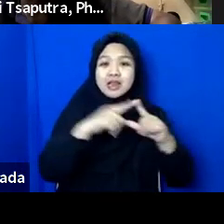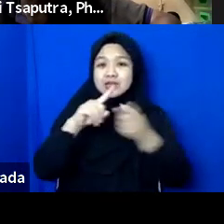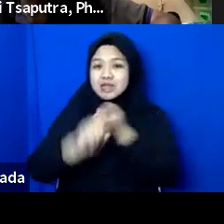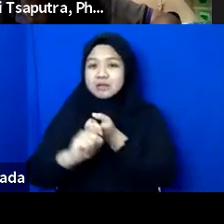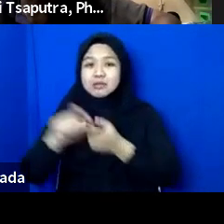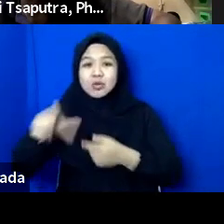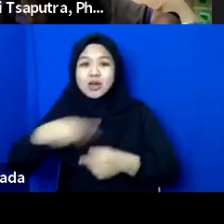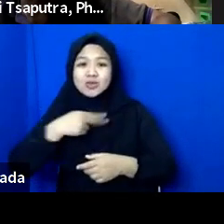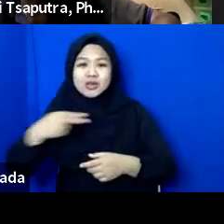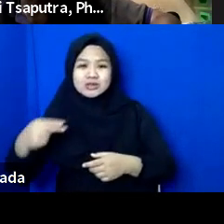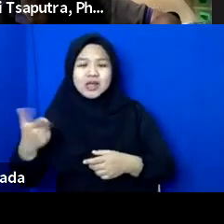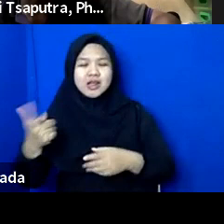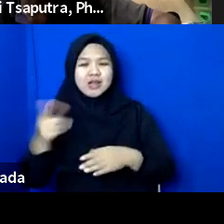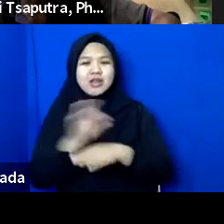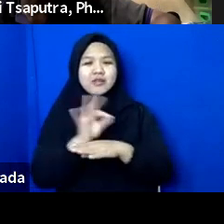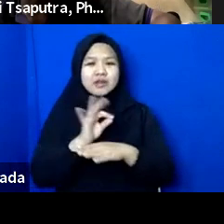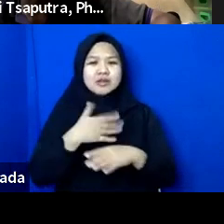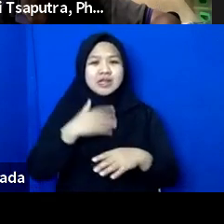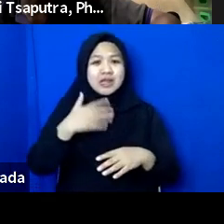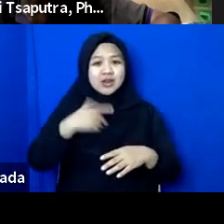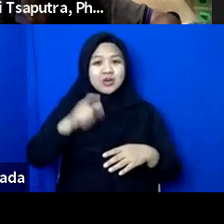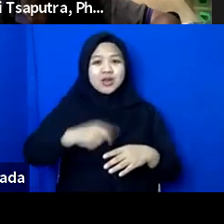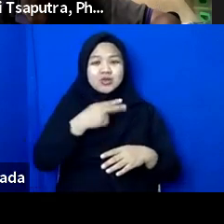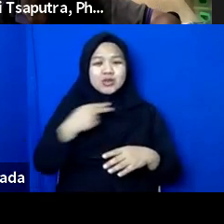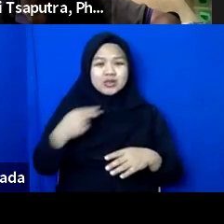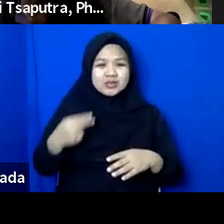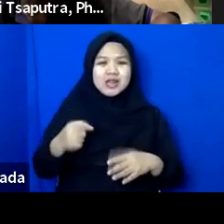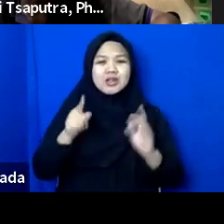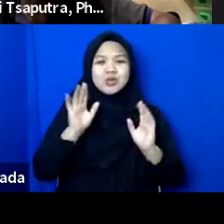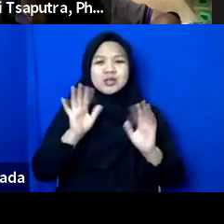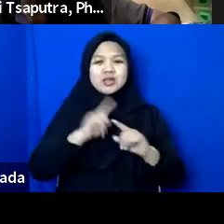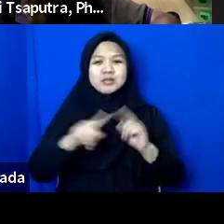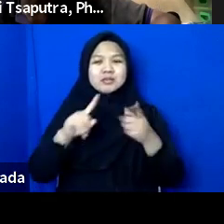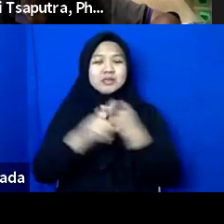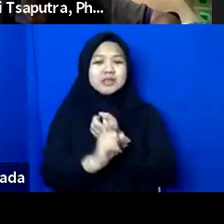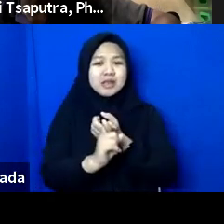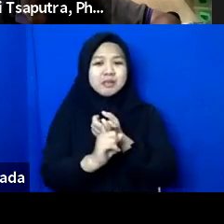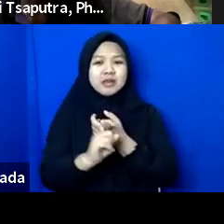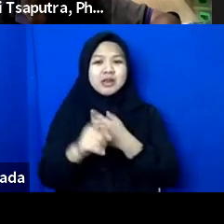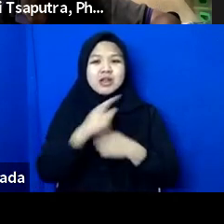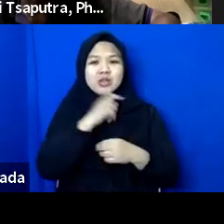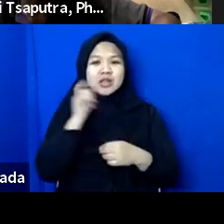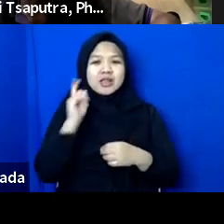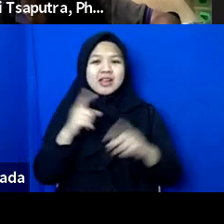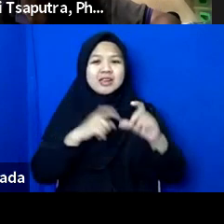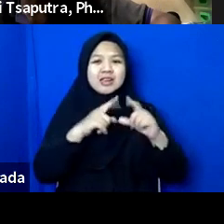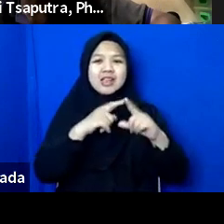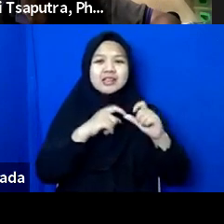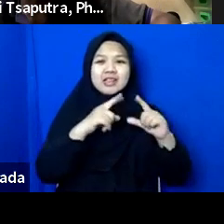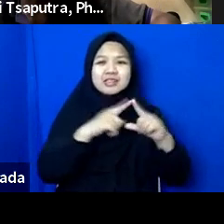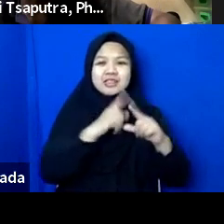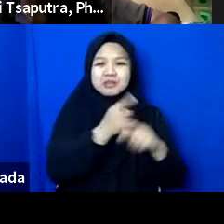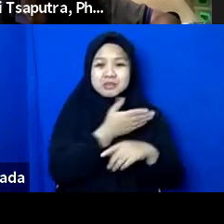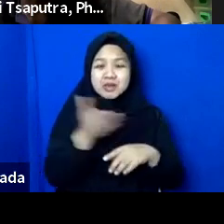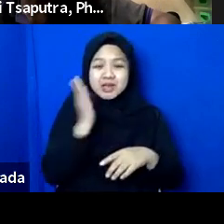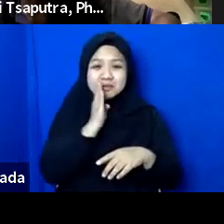di Indonesia maka ia filmnya saya senior Indonesia gitu-gitu aja sih tapi persahabatan dan oh ternyata ada salah saya ada karena